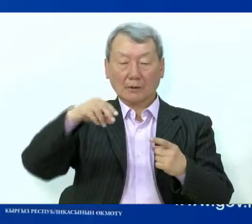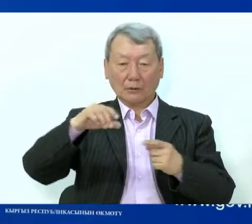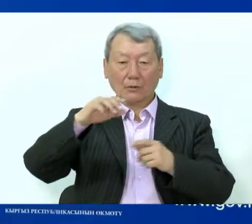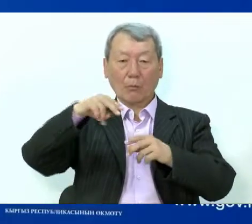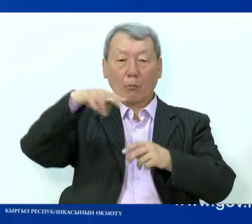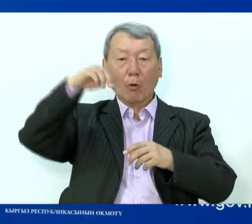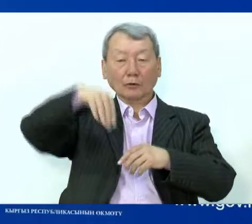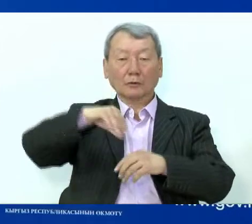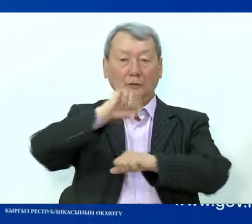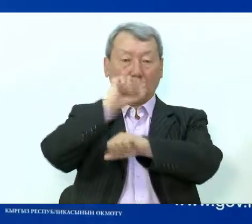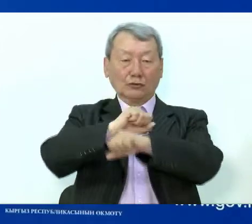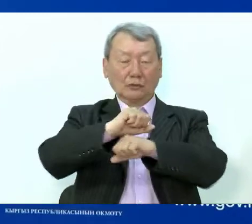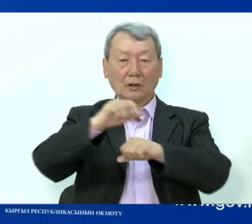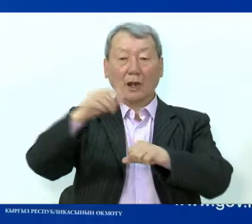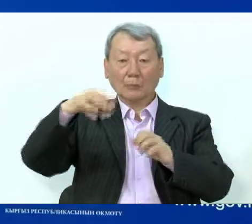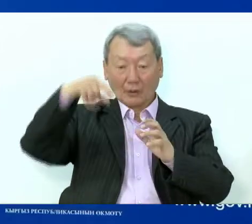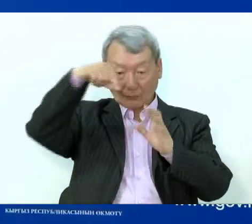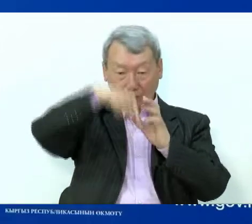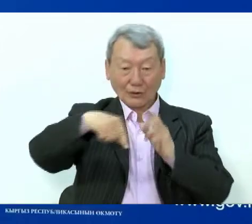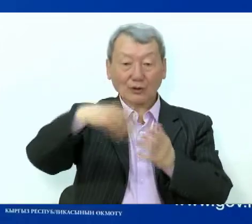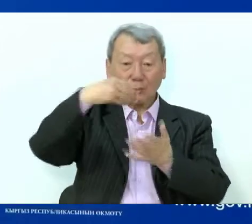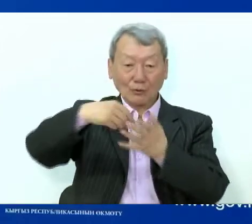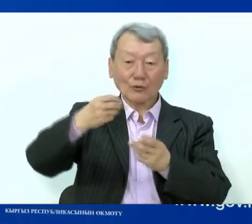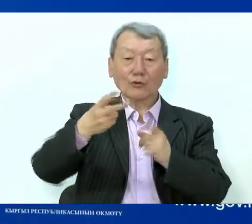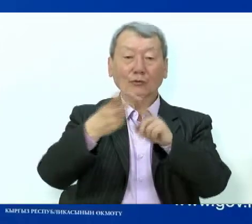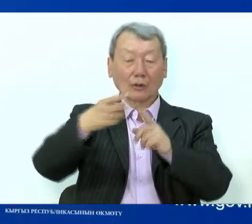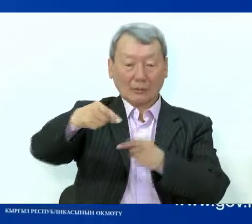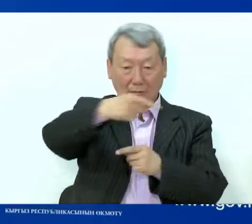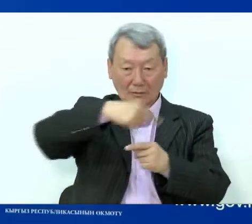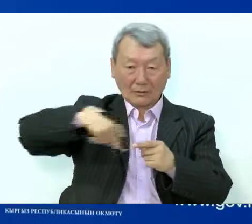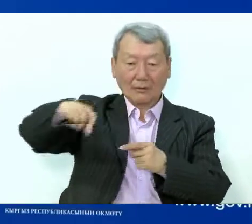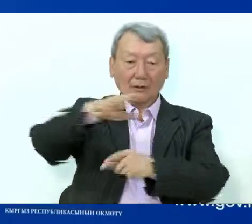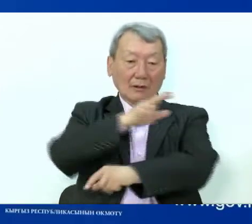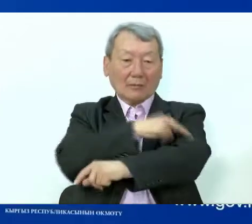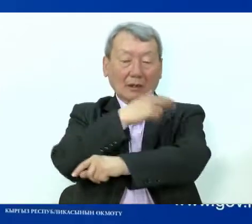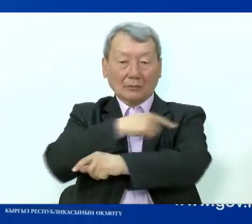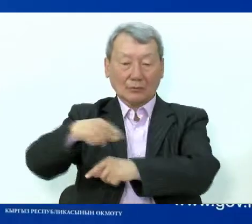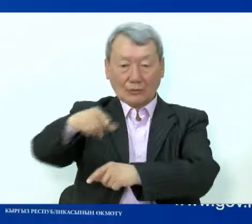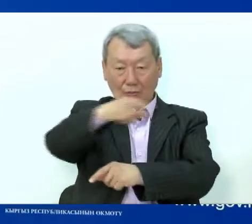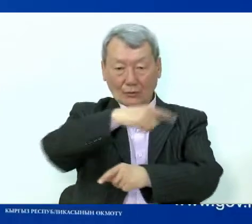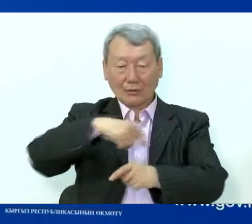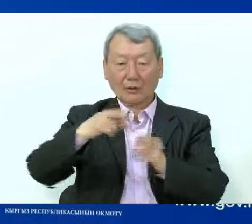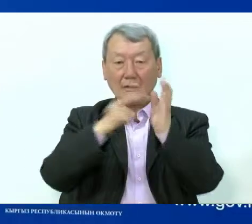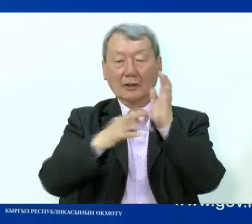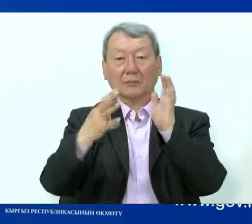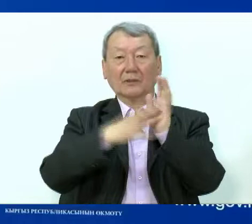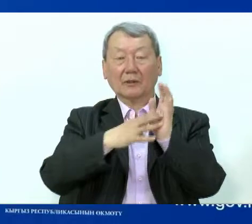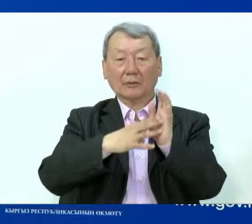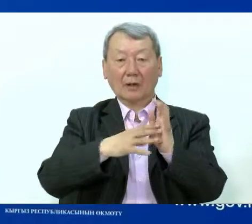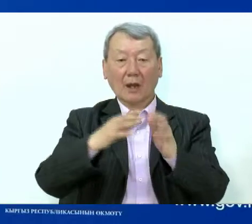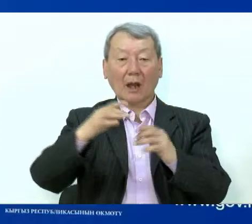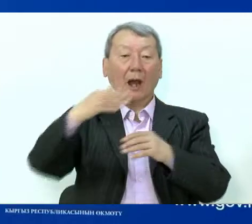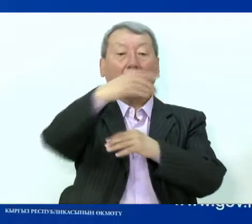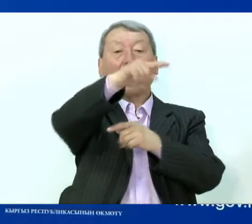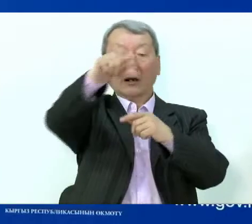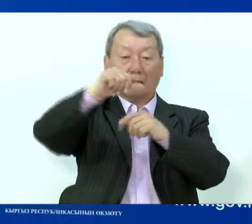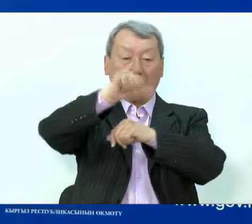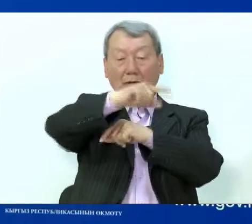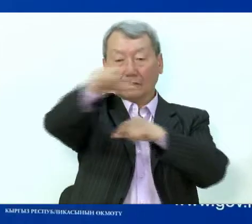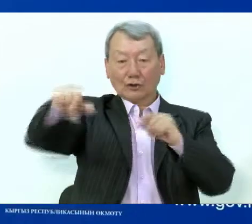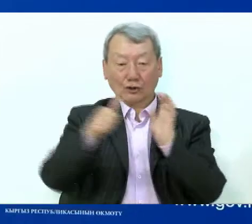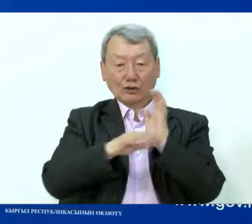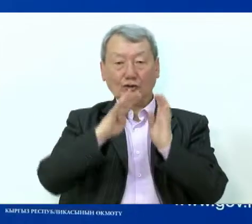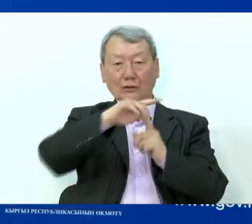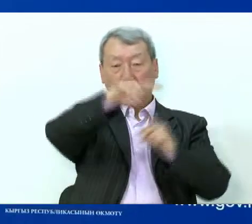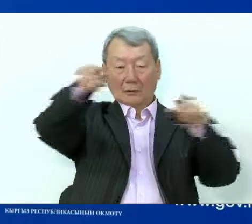постов. Кроме этого, внутреннее кольцо. Санитарные посты составляют 79, внешние санитарные посты